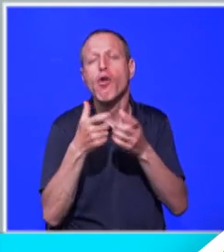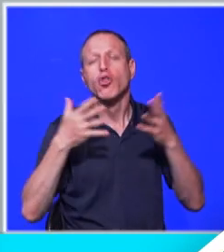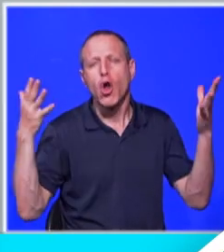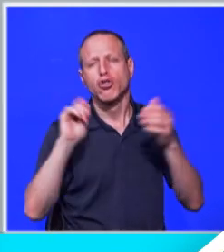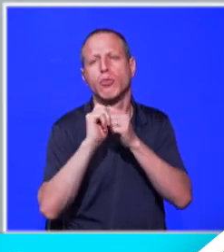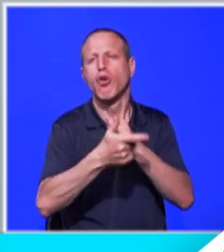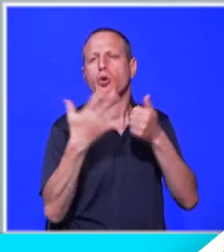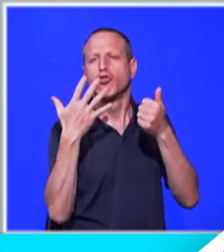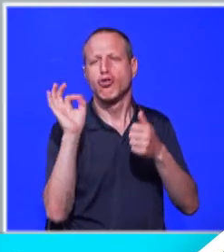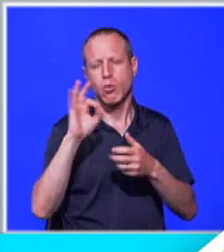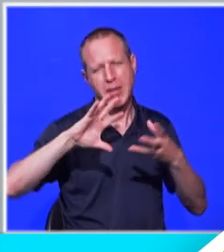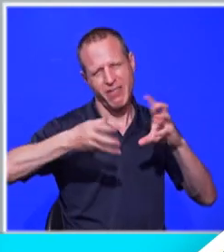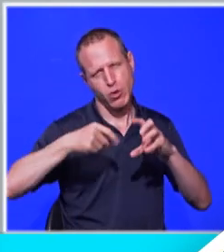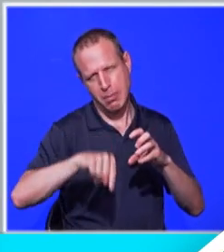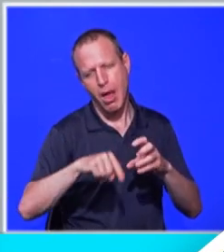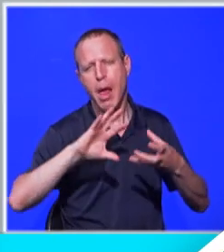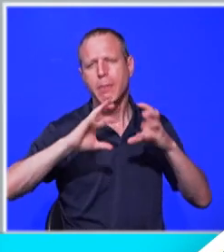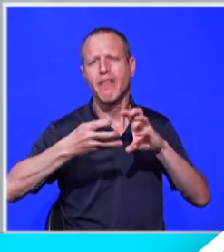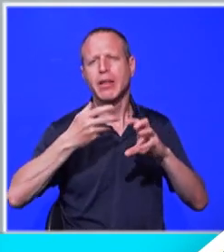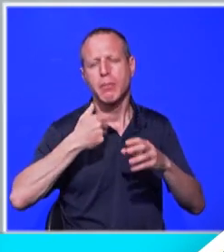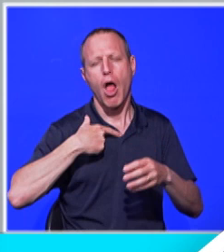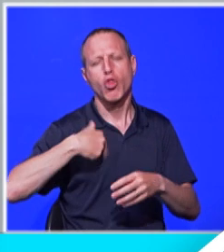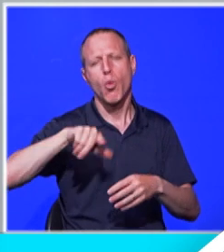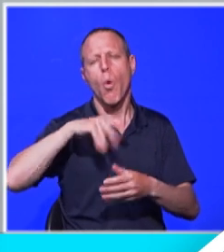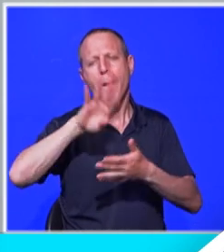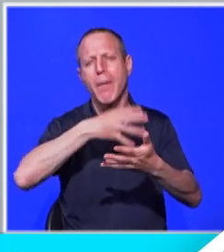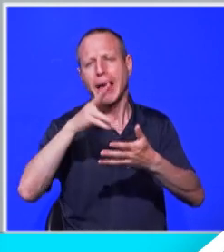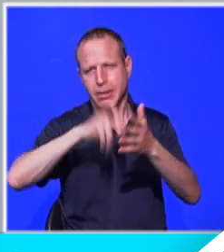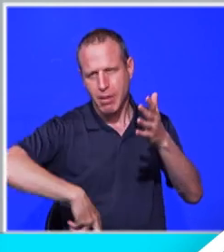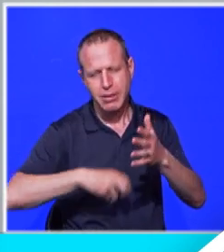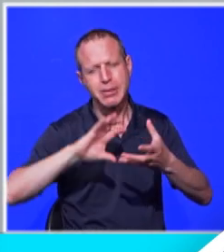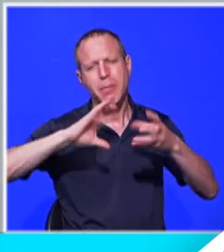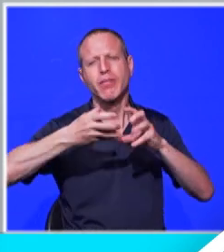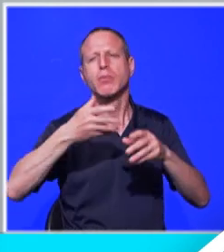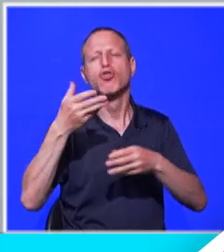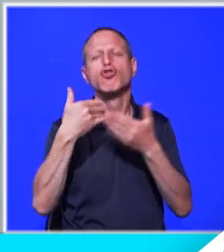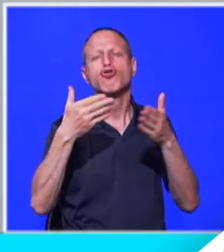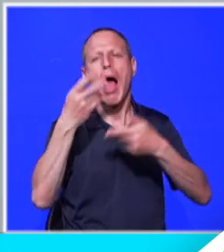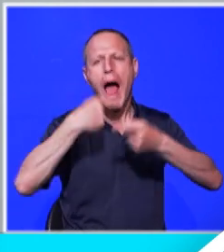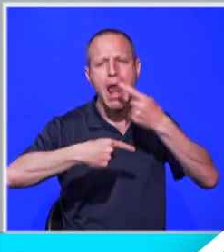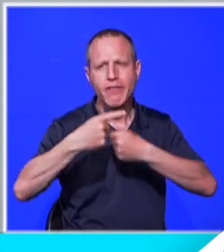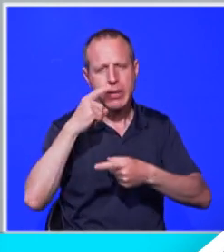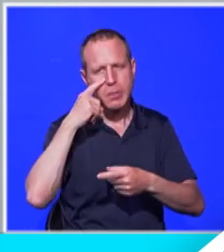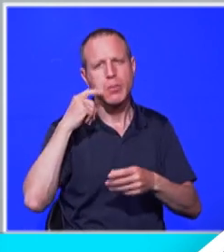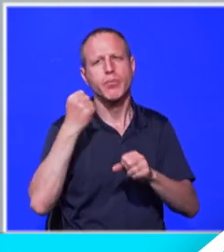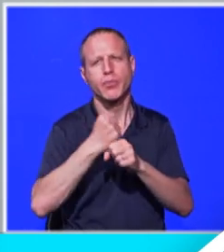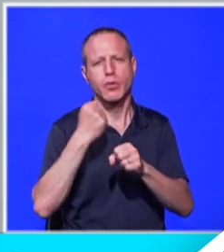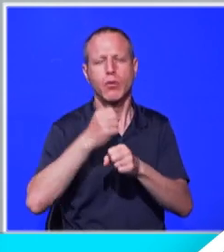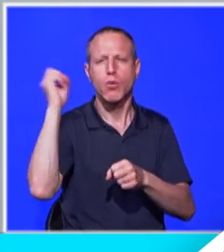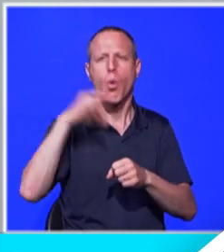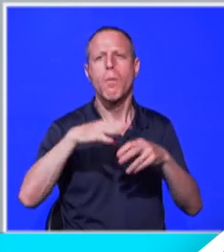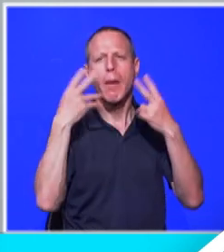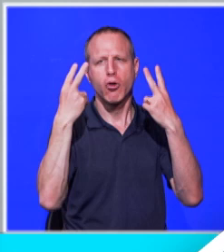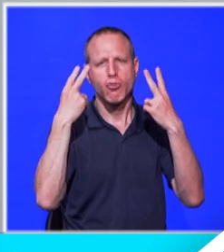6%. והעיוותים האלה מעוותים לנו את מערכת המס, מעוותים לנו את שער החליפין, מייצרים תרומה